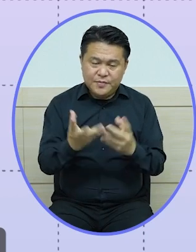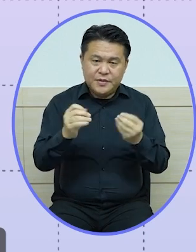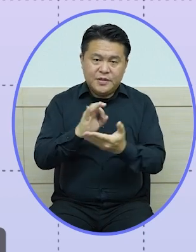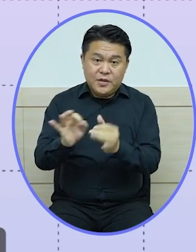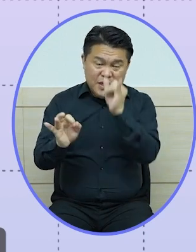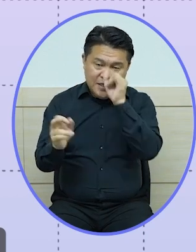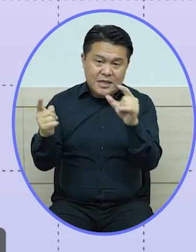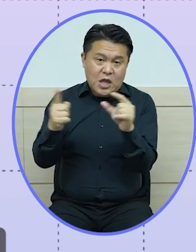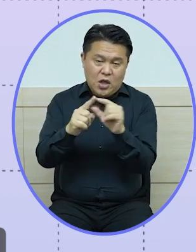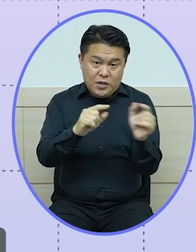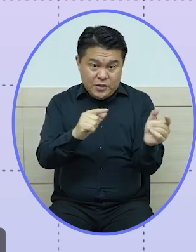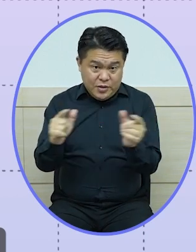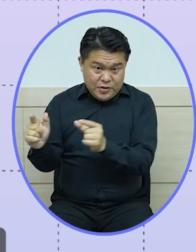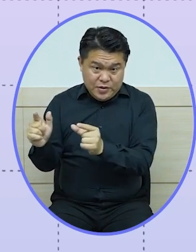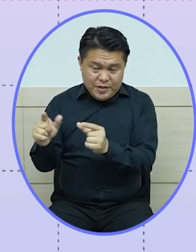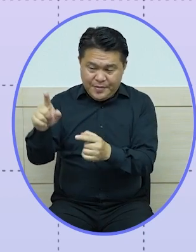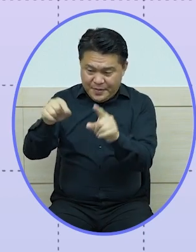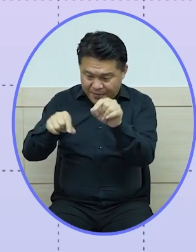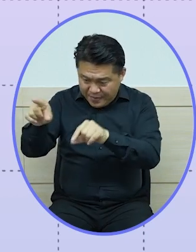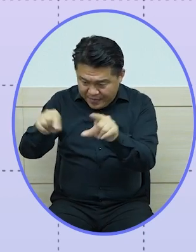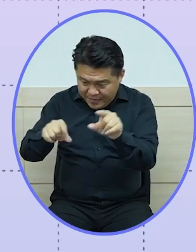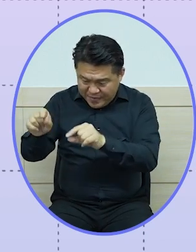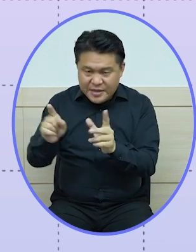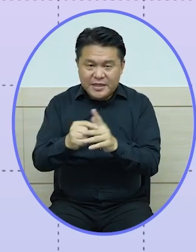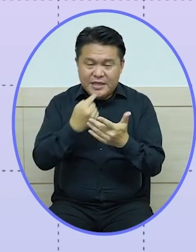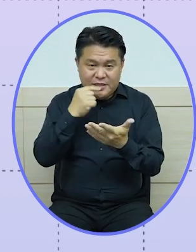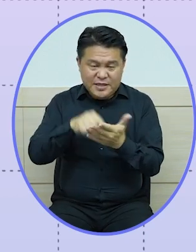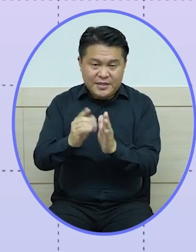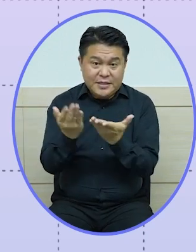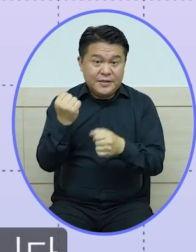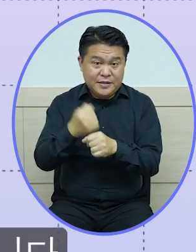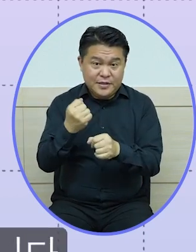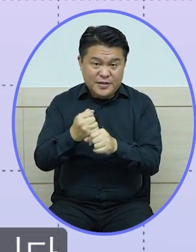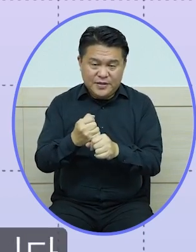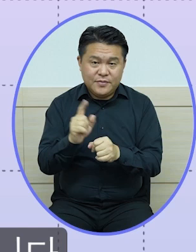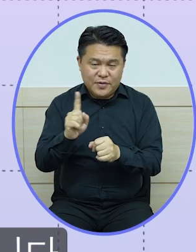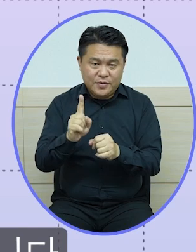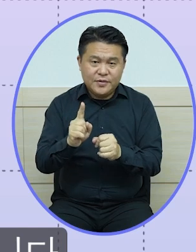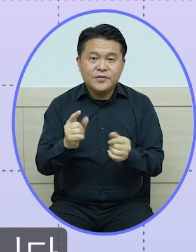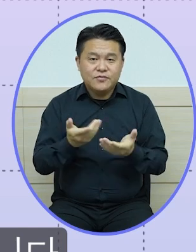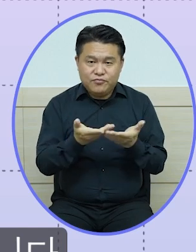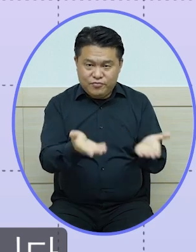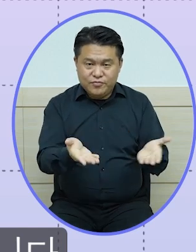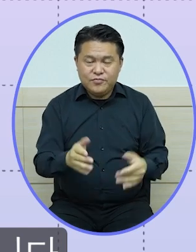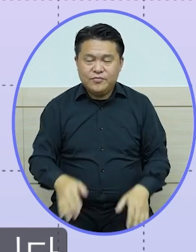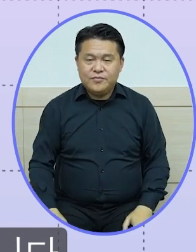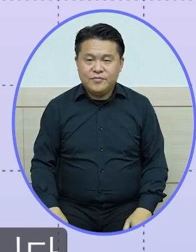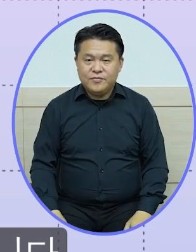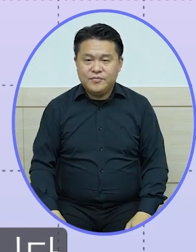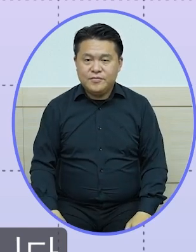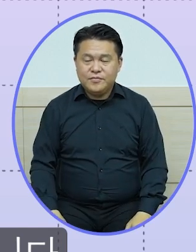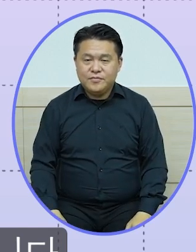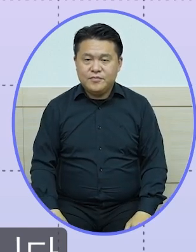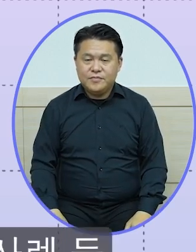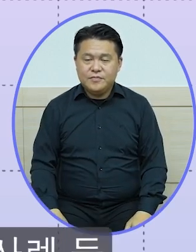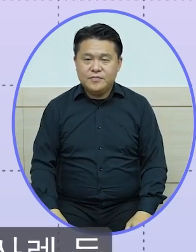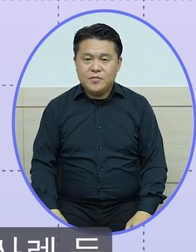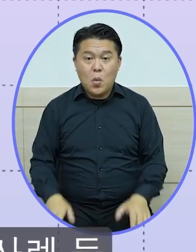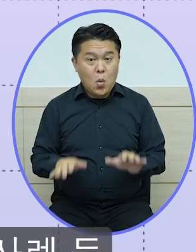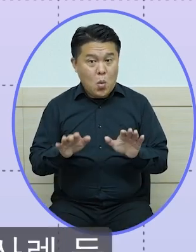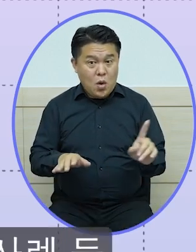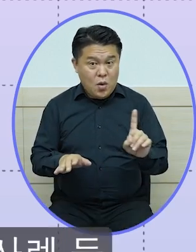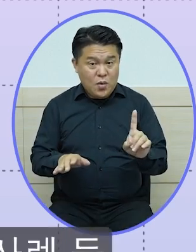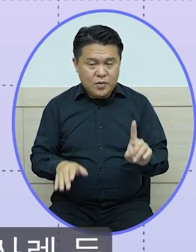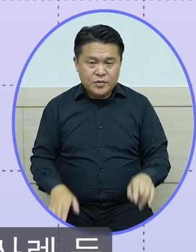활용되는 용어를 추출하여 이해하기 쉬운 버전 책자를 제작하여 보조교재로 사용할 수 있도록 지원하고 있습니다.